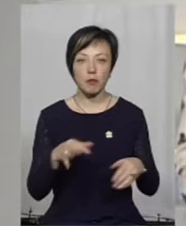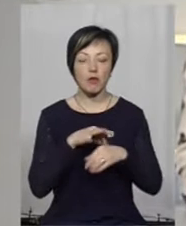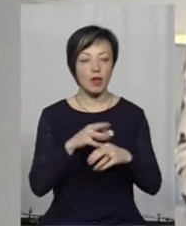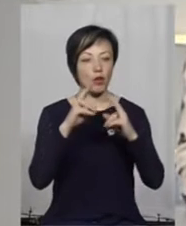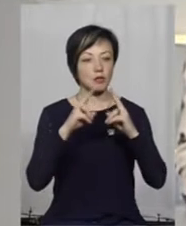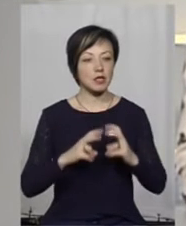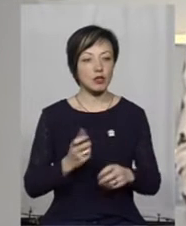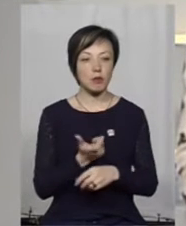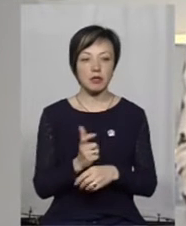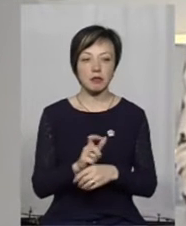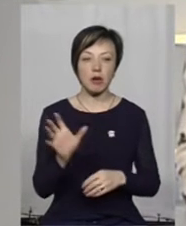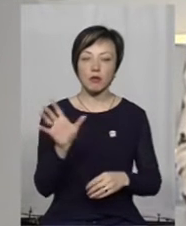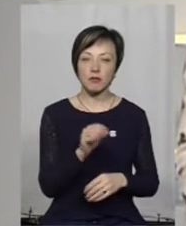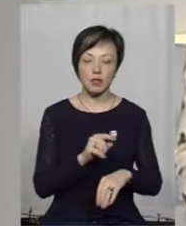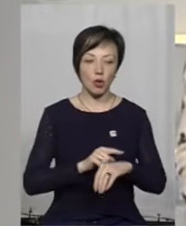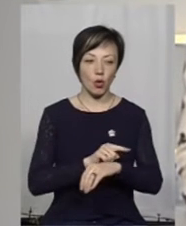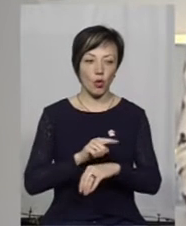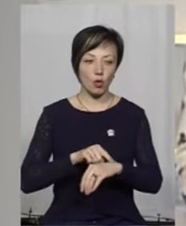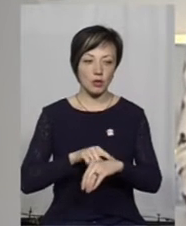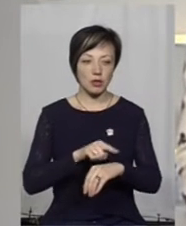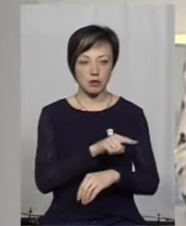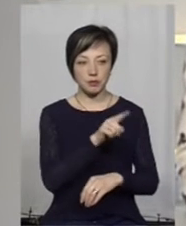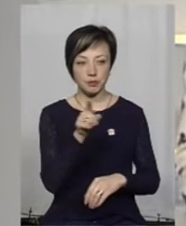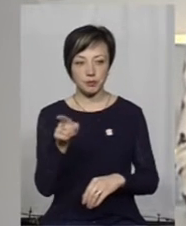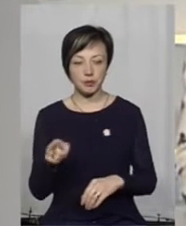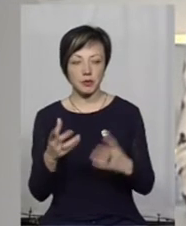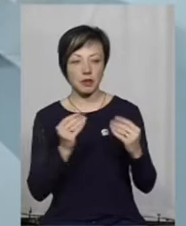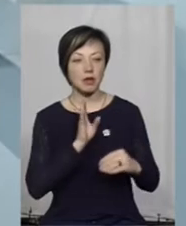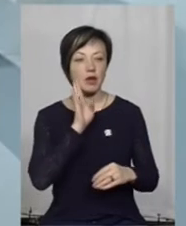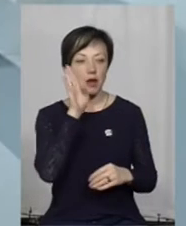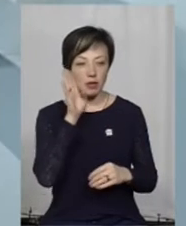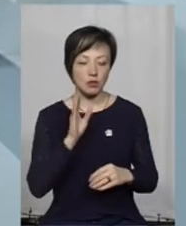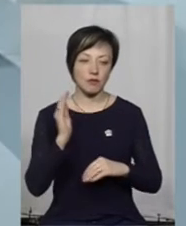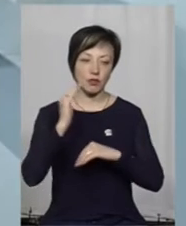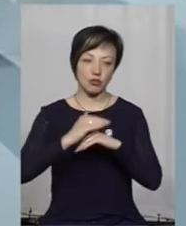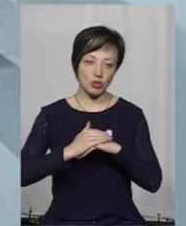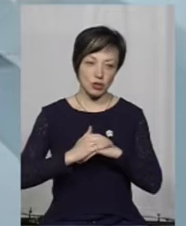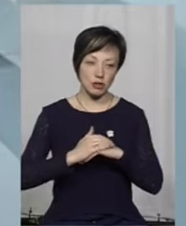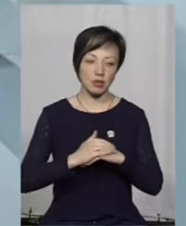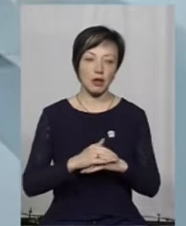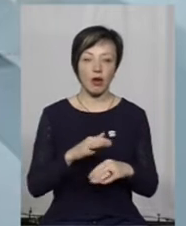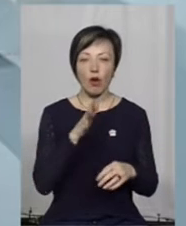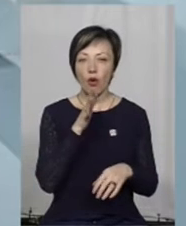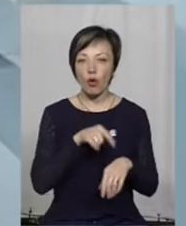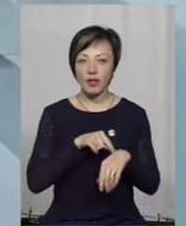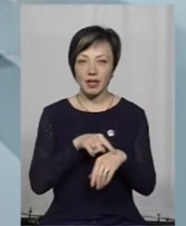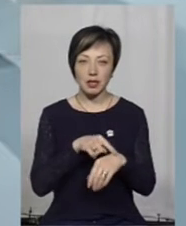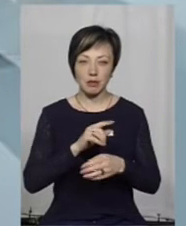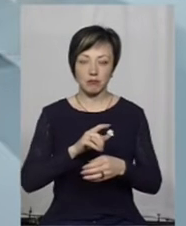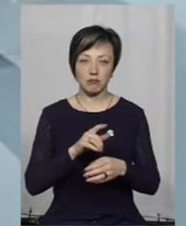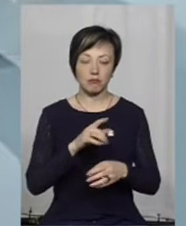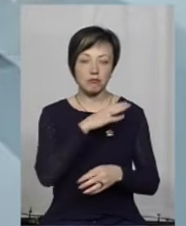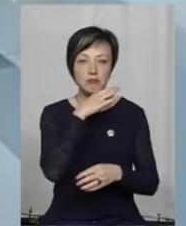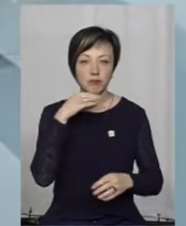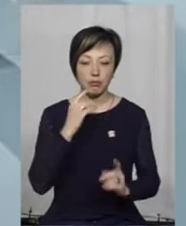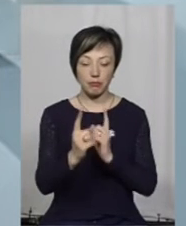провели обстеження максимально по всіх годинах на протязі дня. Це були і ранішні рейси, це були вечірні рейси, це були години пік і інші години.